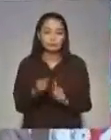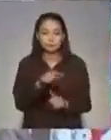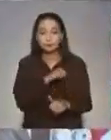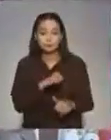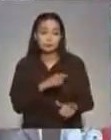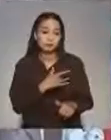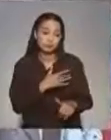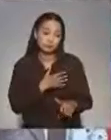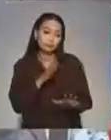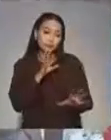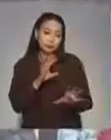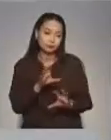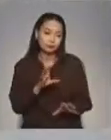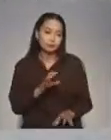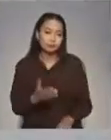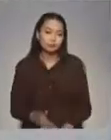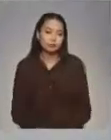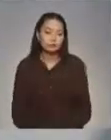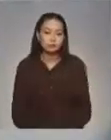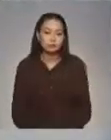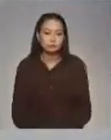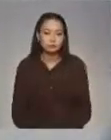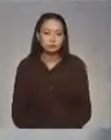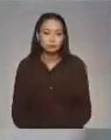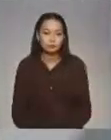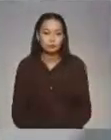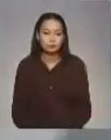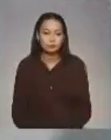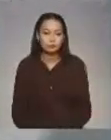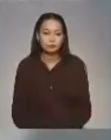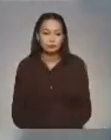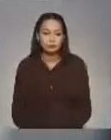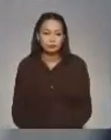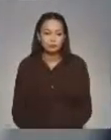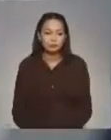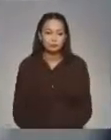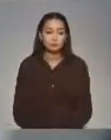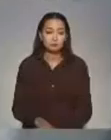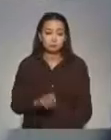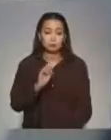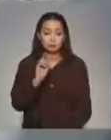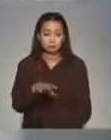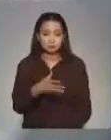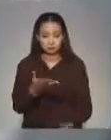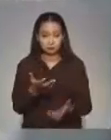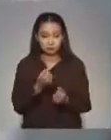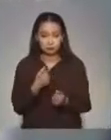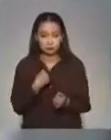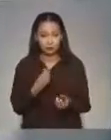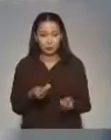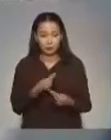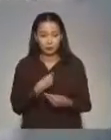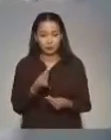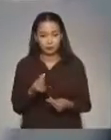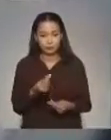ба, өзіңіз біліңіз сіз. Кетесің бе? Керек болмаса маған бересіз, оны аппарат бірге апарыңыз. Онда араққа ақша беріңізші.